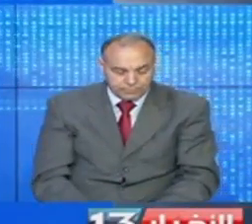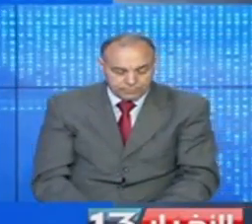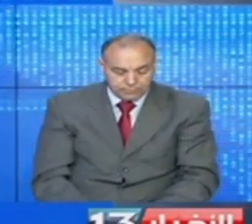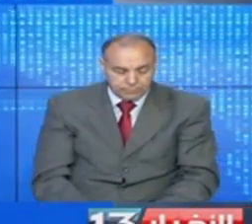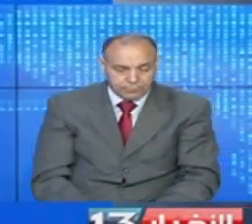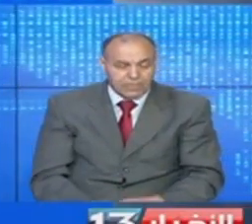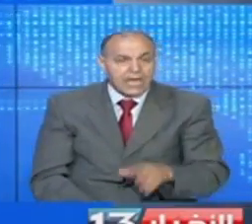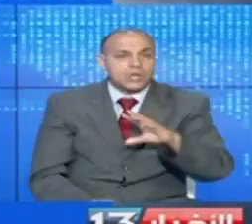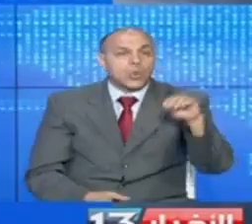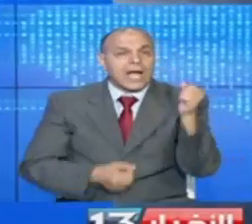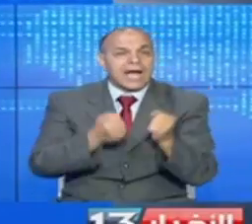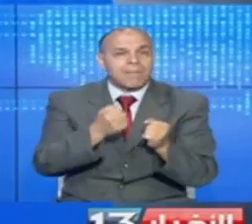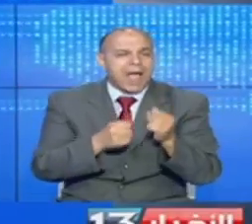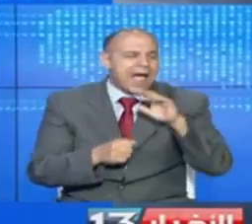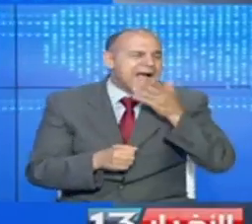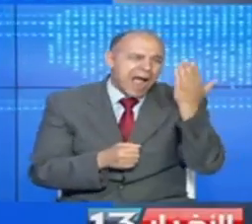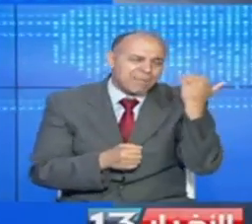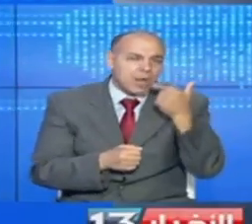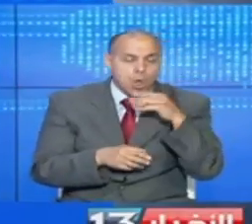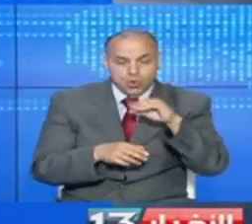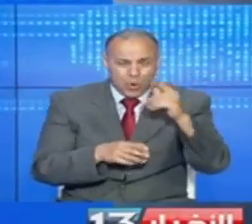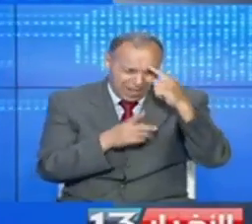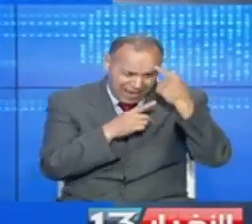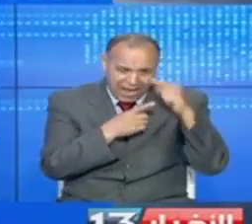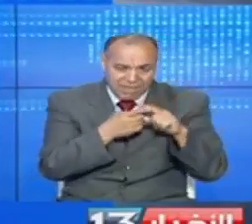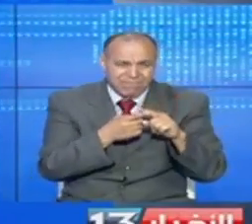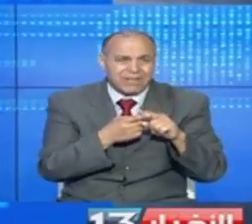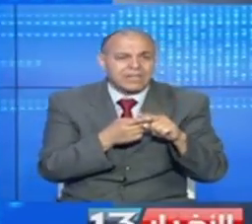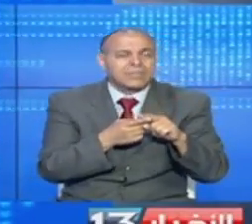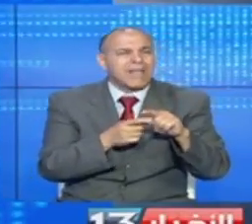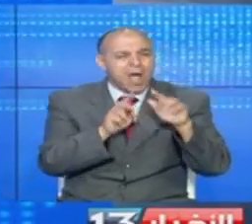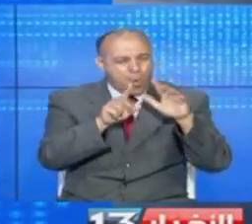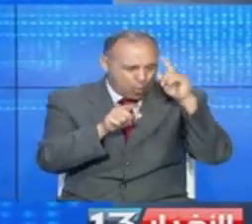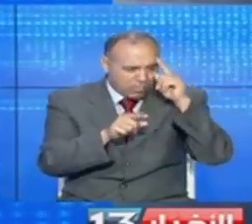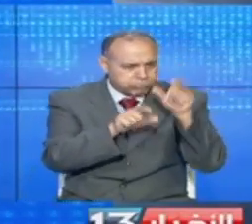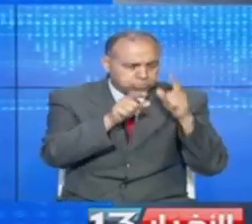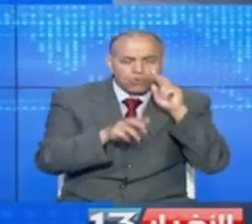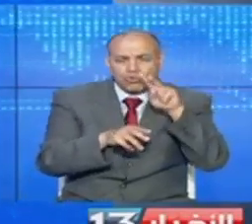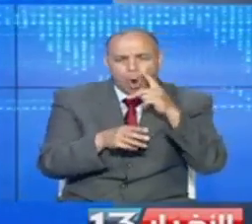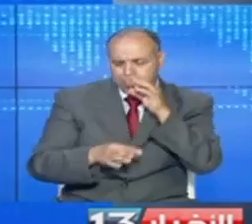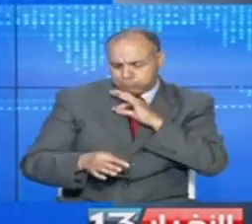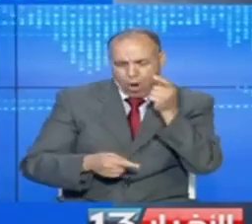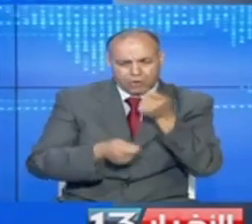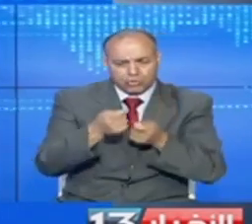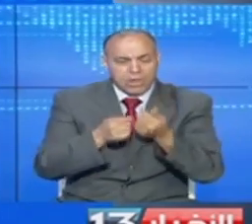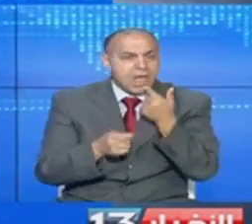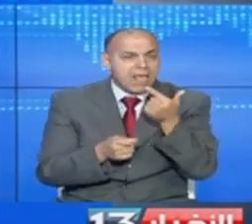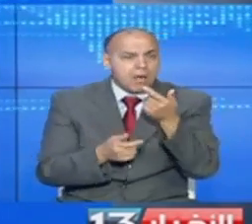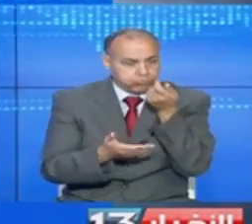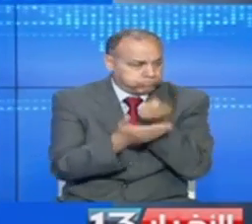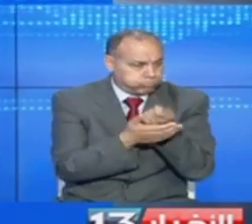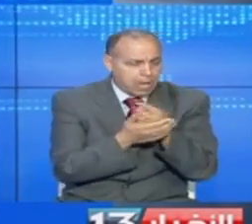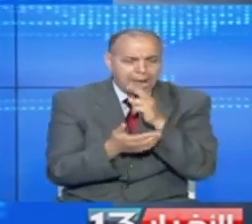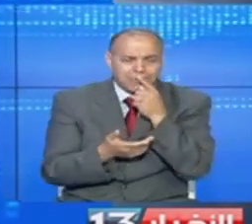إلى سوق السيارات المستعملة الآن، هذه السوق التي تعج بالتجار والحرفاء وسماسرة، وفيها يجد الزبون في